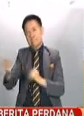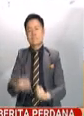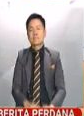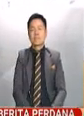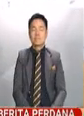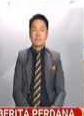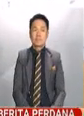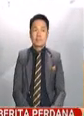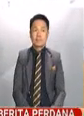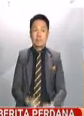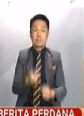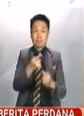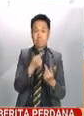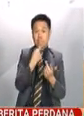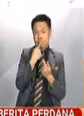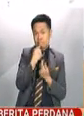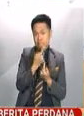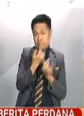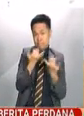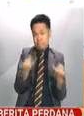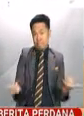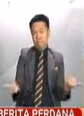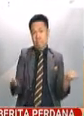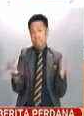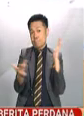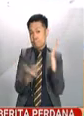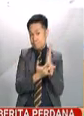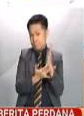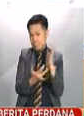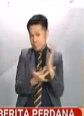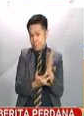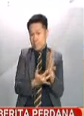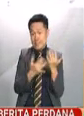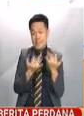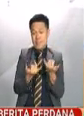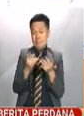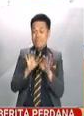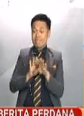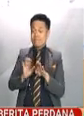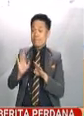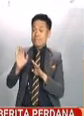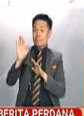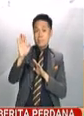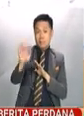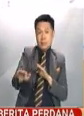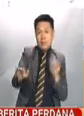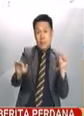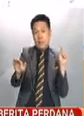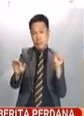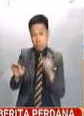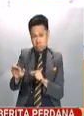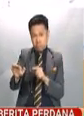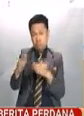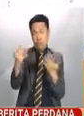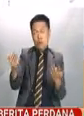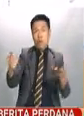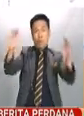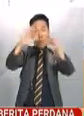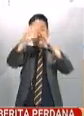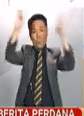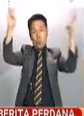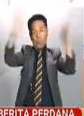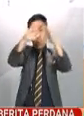Dalam zaman teknologi yang baru ini, kita sekarang sedang melangkah ke era teknologi khususnya dalam dunia